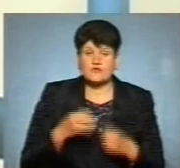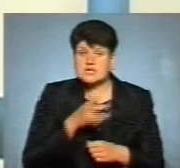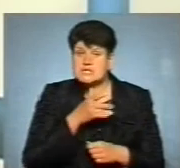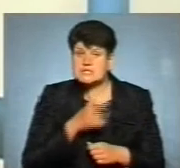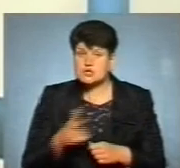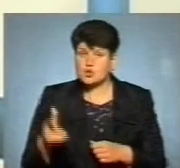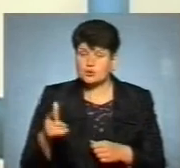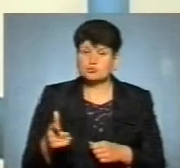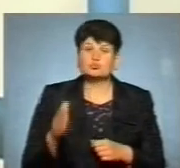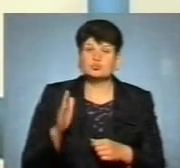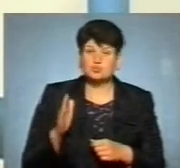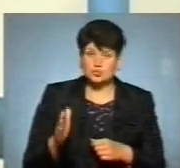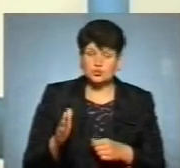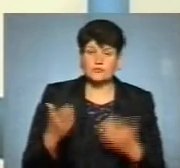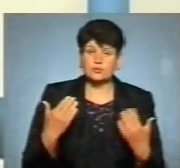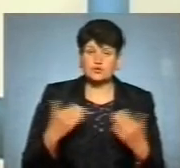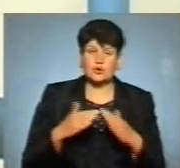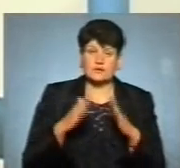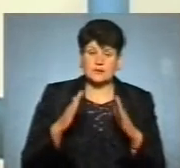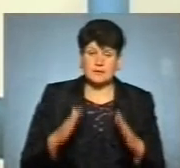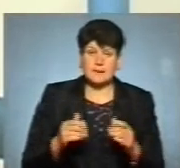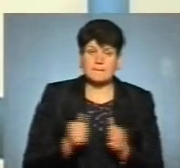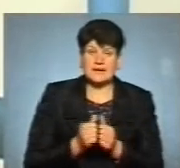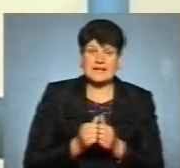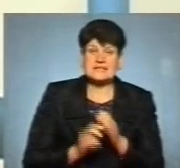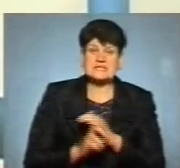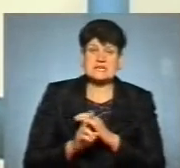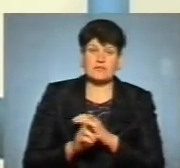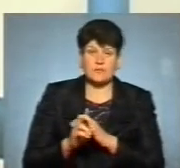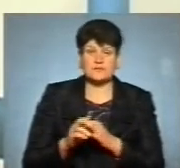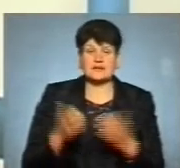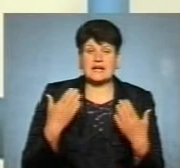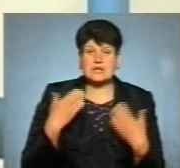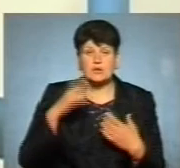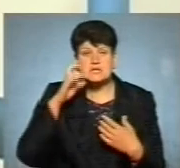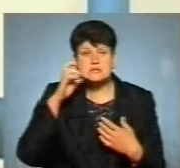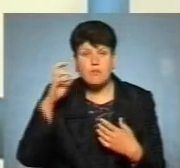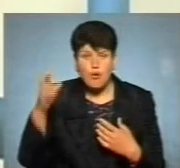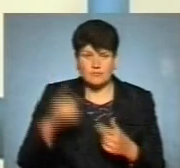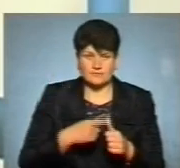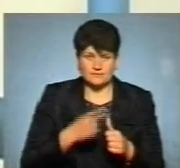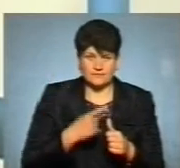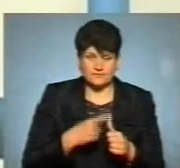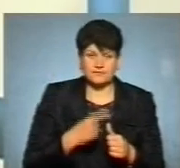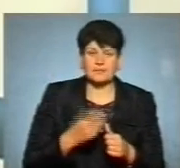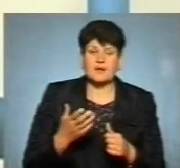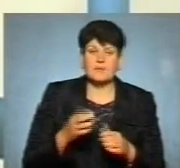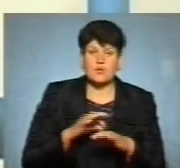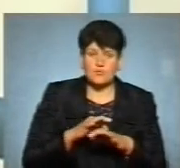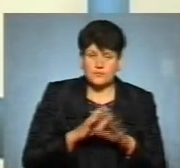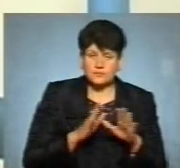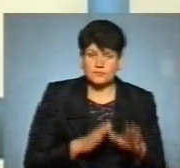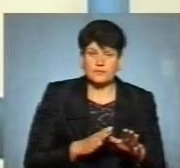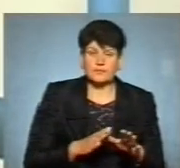будуть ці відпочинкові табори при церквах, які такі так звані канікули з Богом, що проводять у нас і Тернопільська Зборівська єпархія, і багато